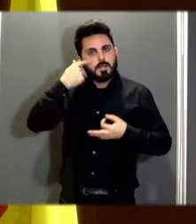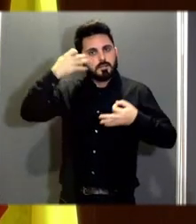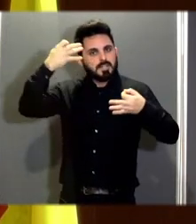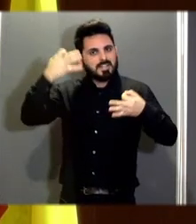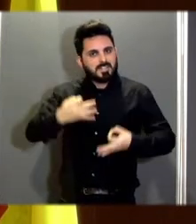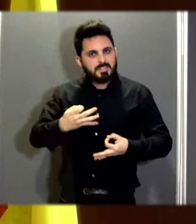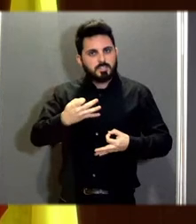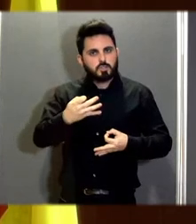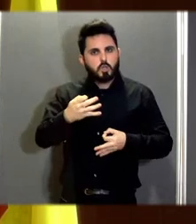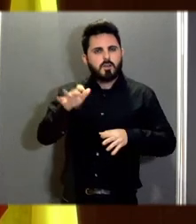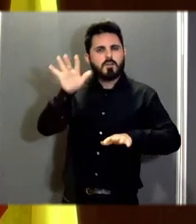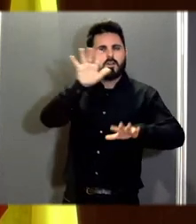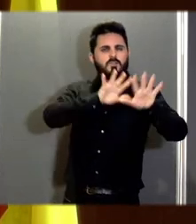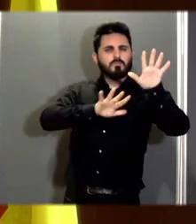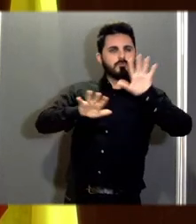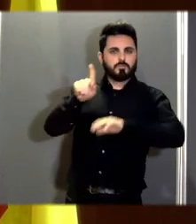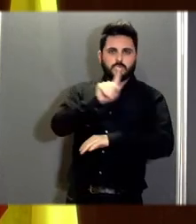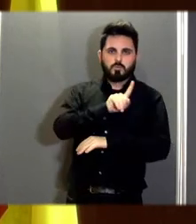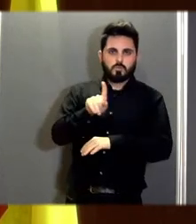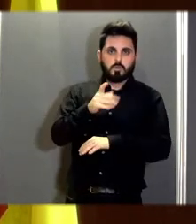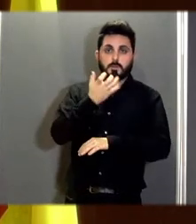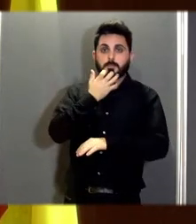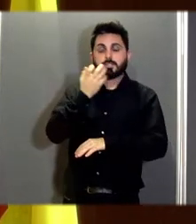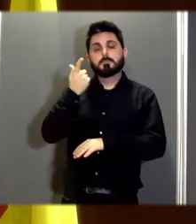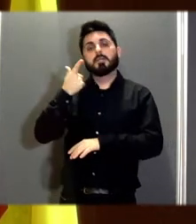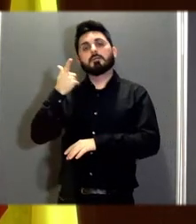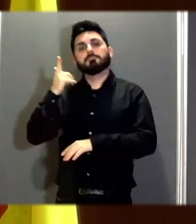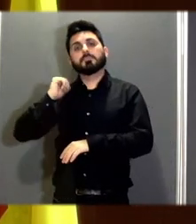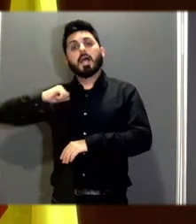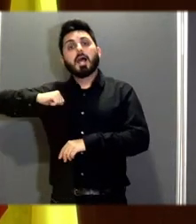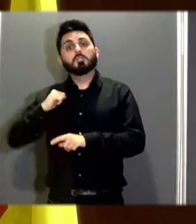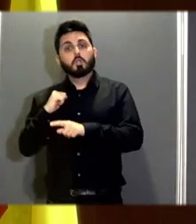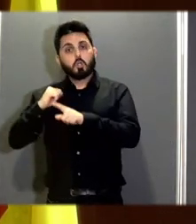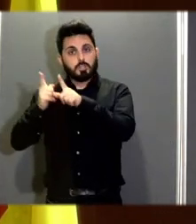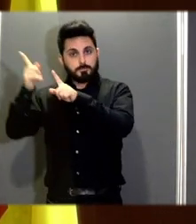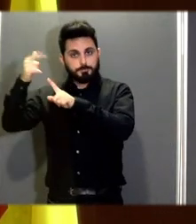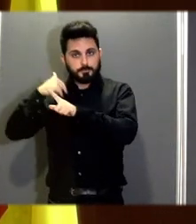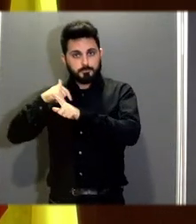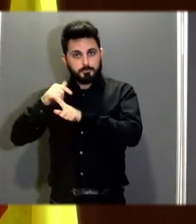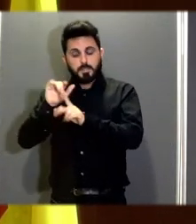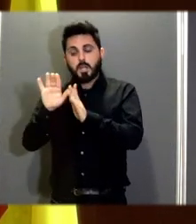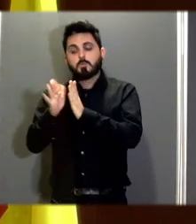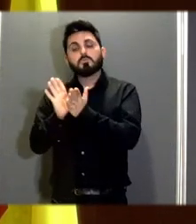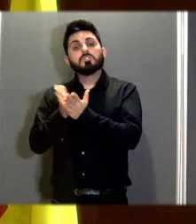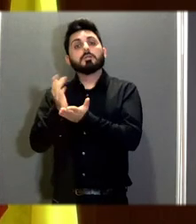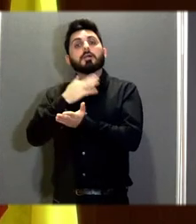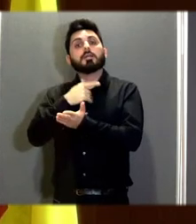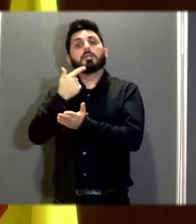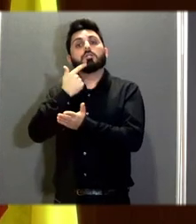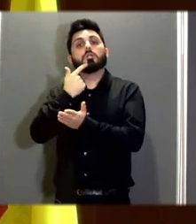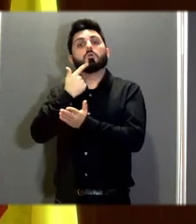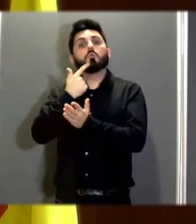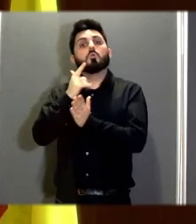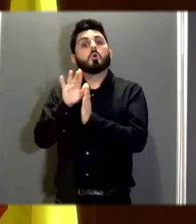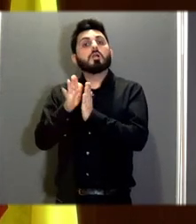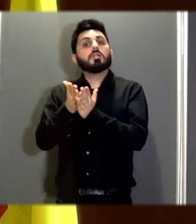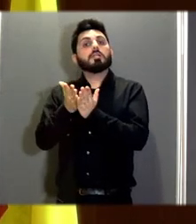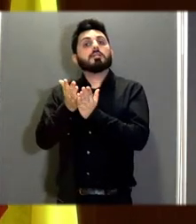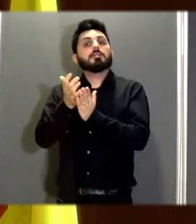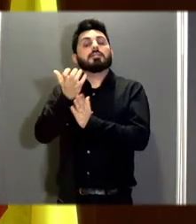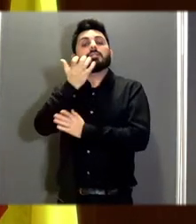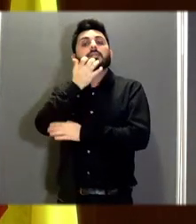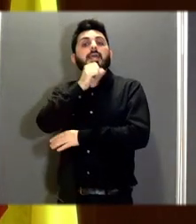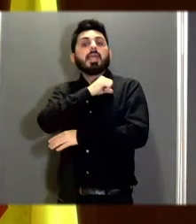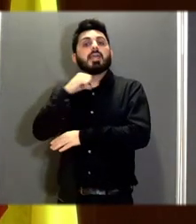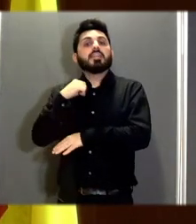es va posar el llibre blanc que ha fet Escòcia, que defineix com funcionaria una Escòcia independent, però a més ho defineix en clau